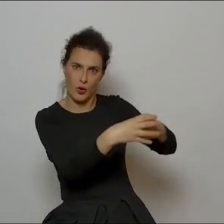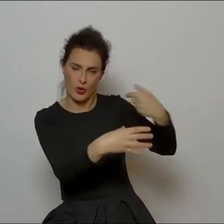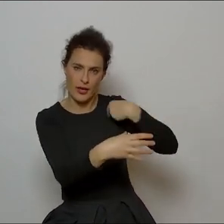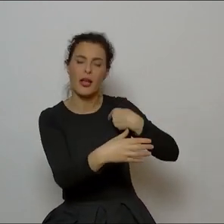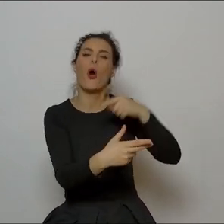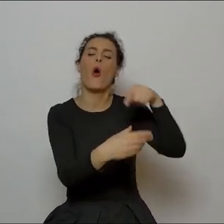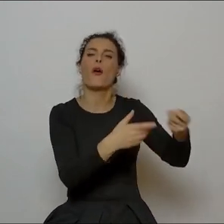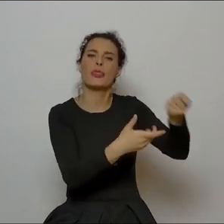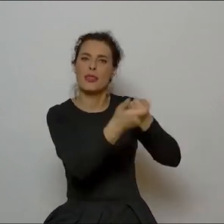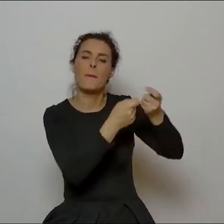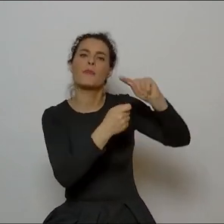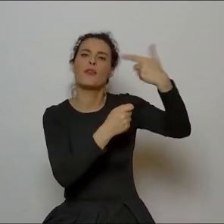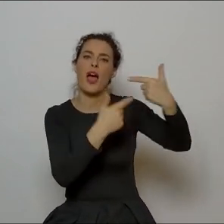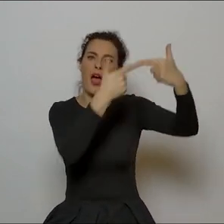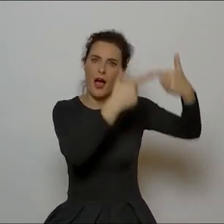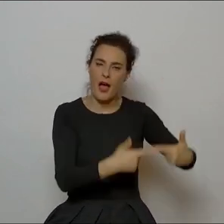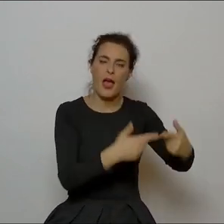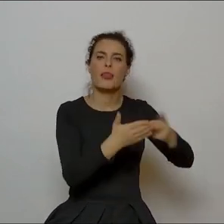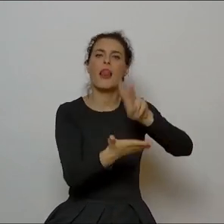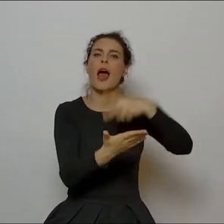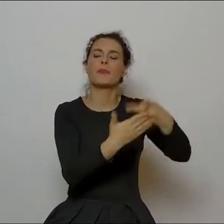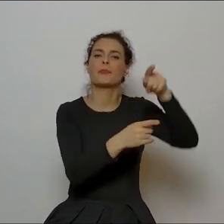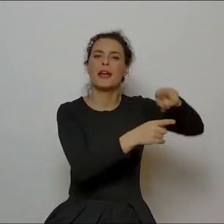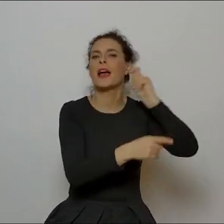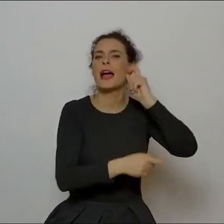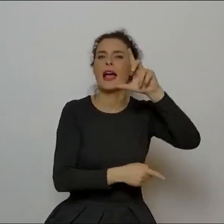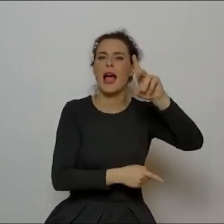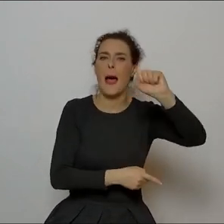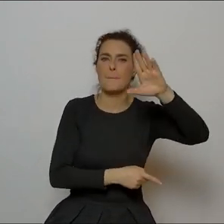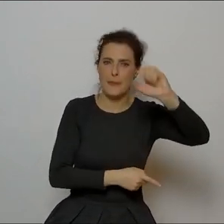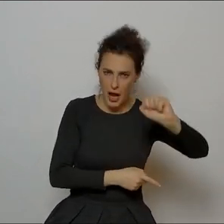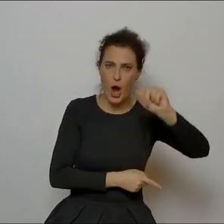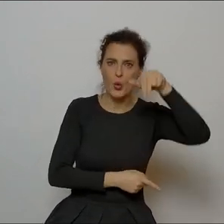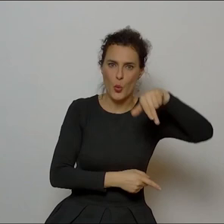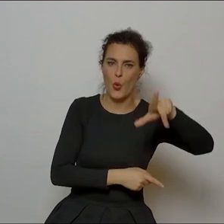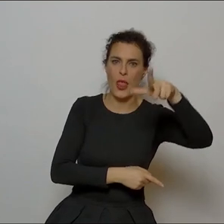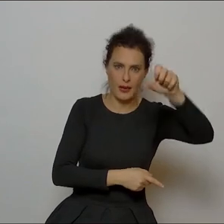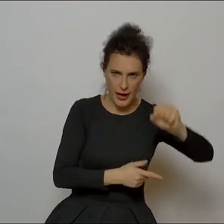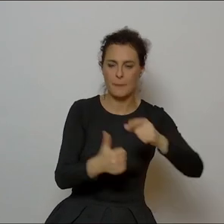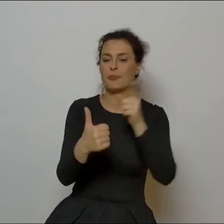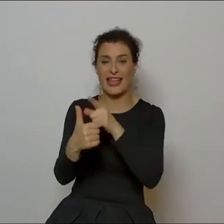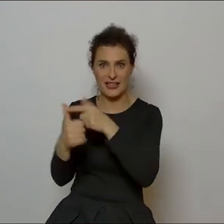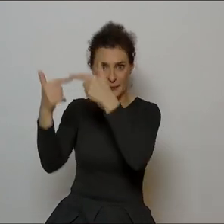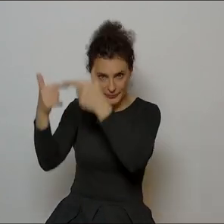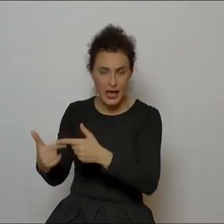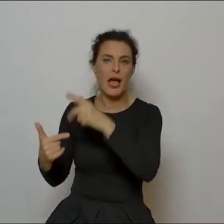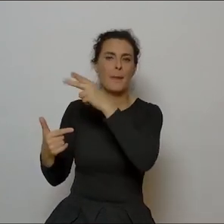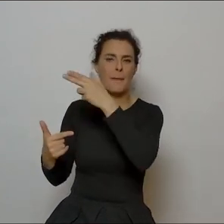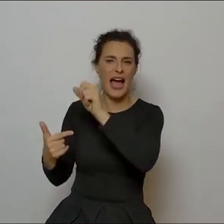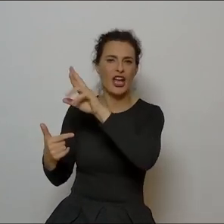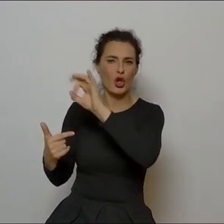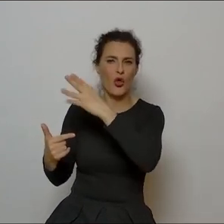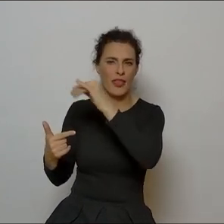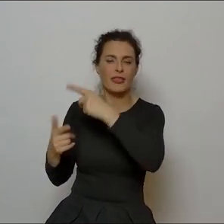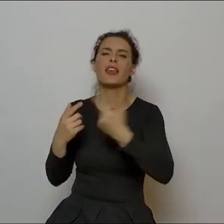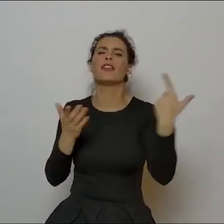zaaranżował dwa utwory dla Gaby Kulki. Jeden z nich, to były marionetki, które Gaba wykonywała już w